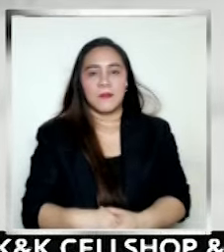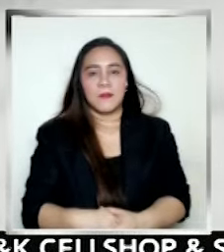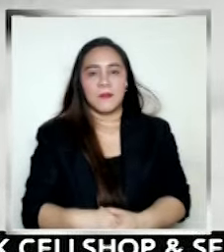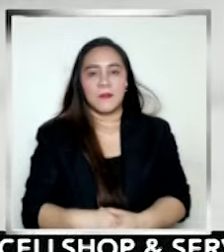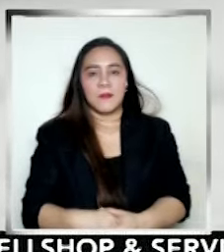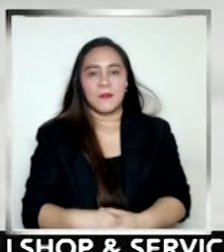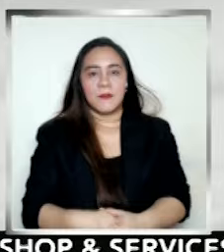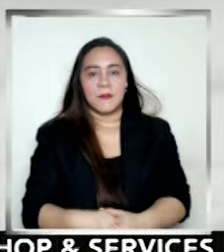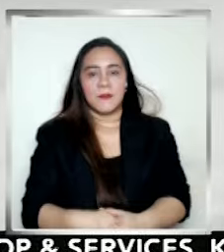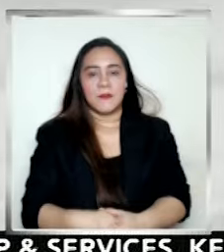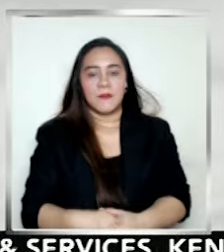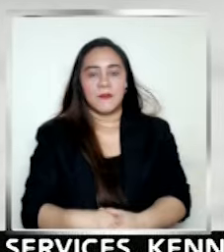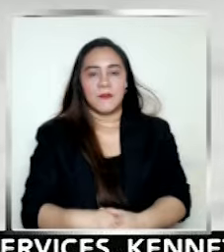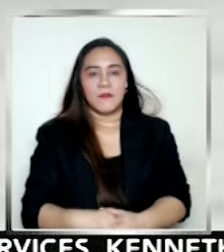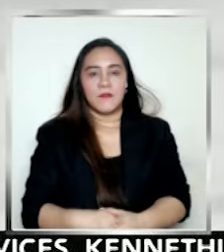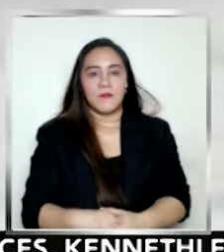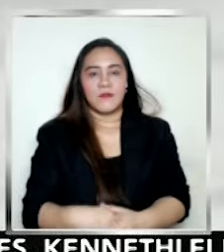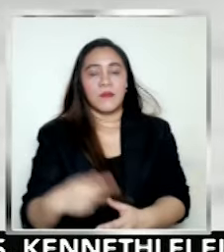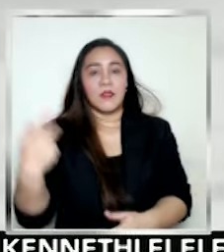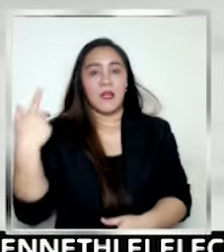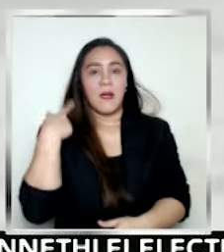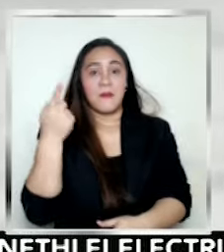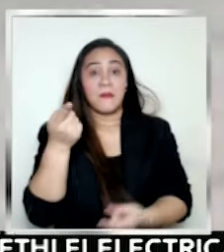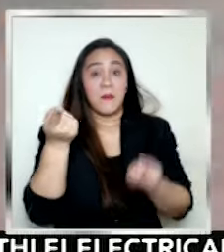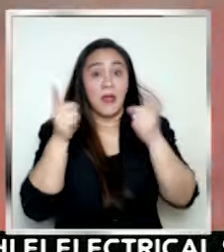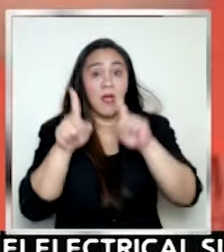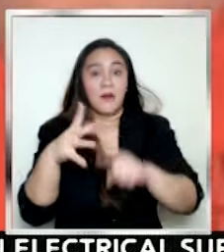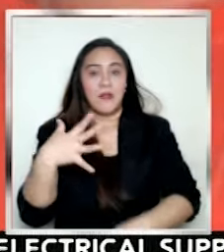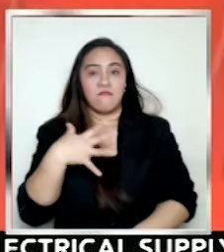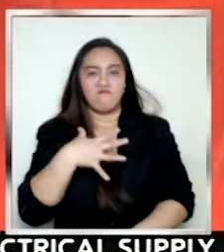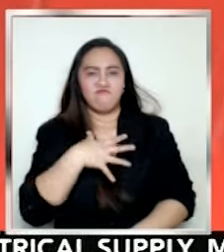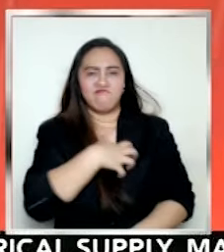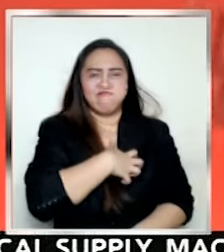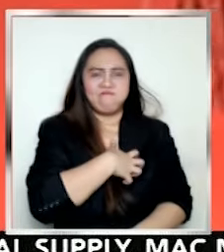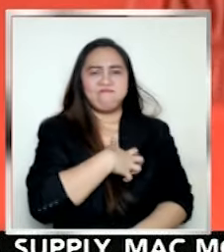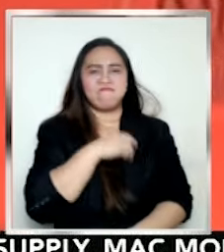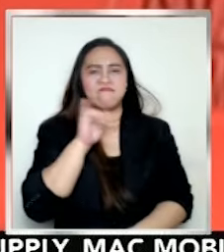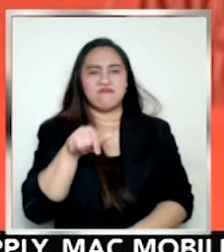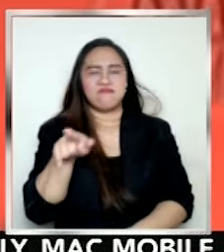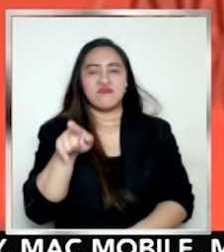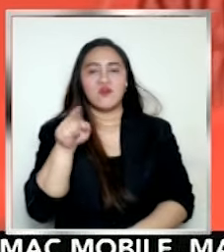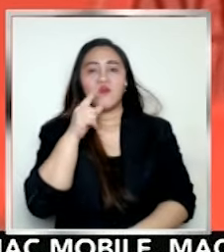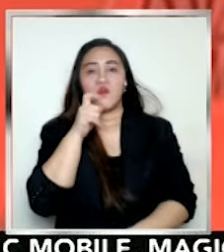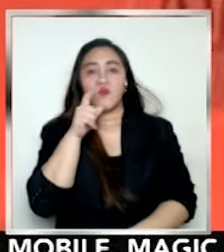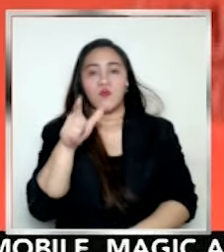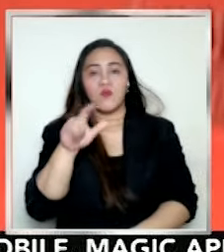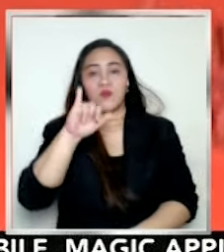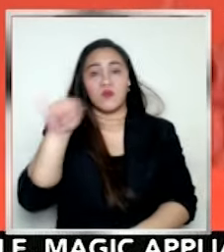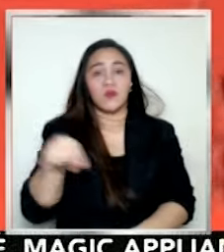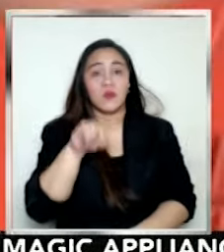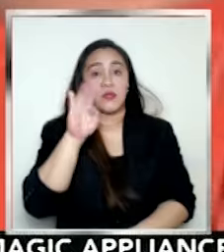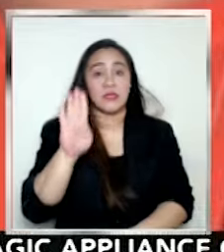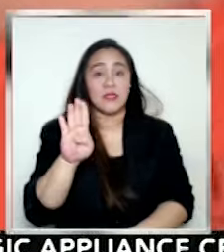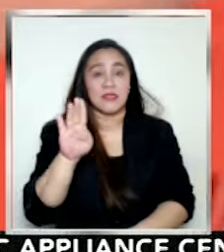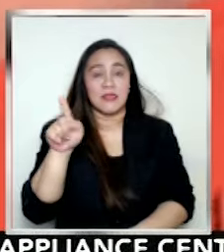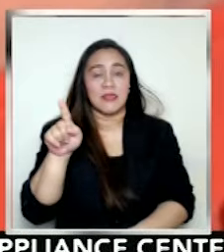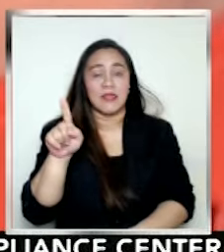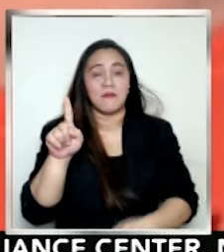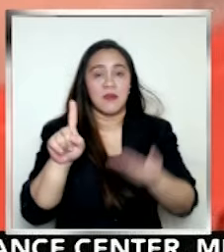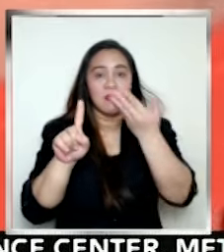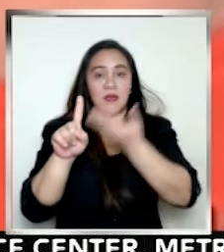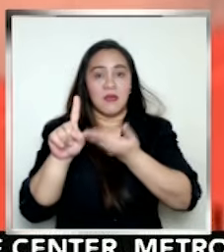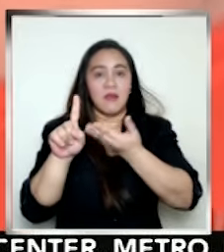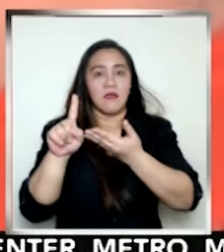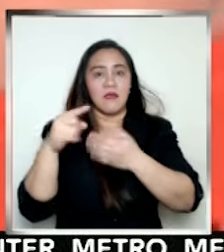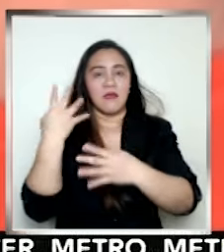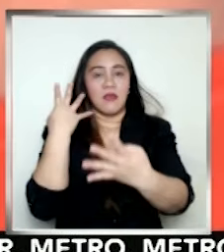Myocardial infarction o atake sa puso dahil sa COVID-19 ang nakalagay na cause of death sa death certificate ng high-profile inmate